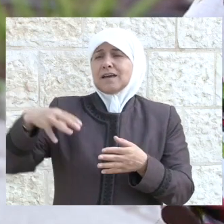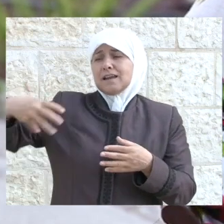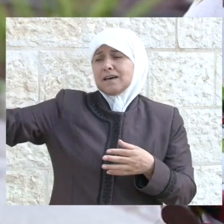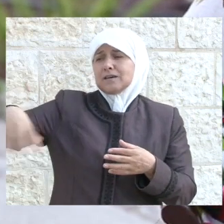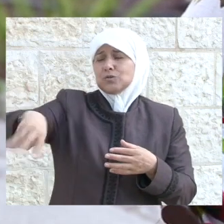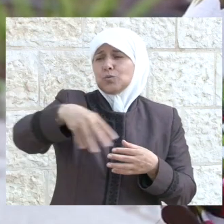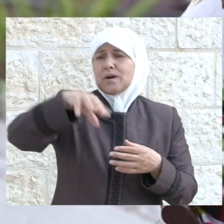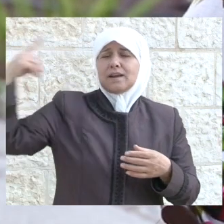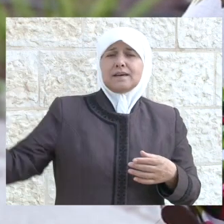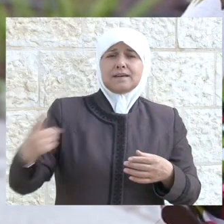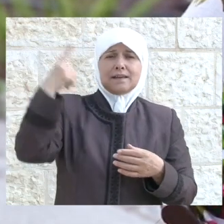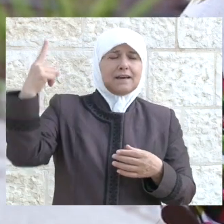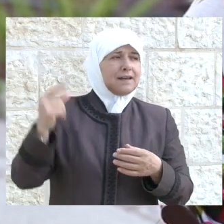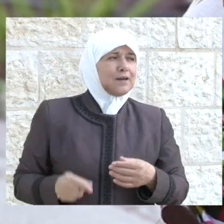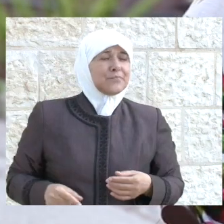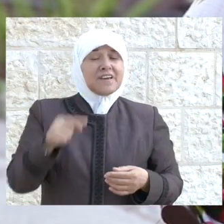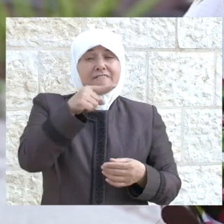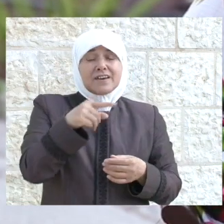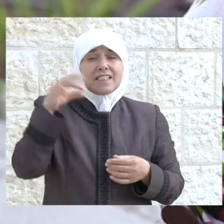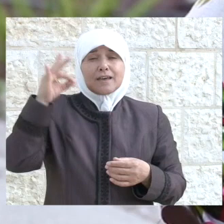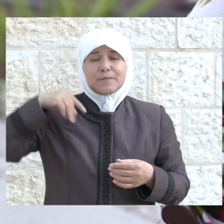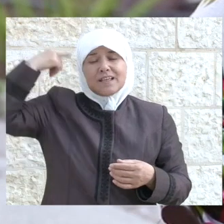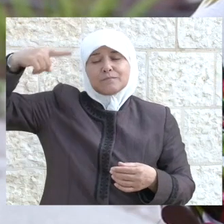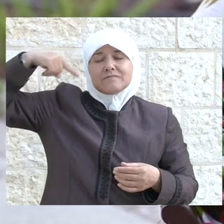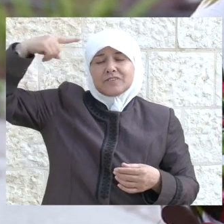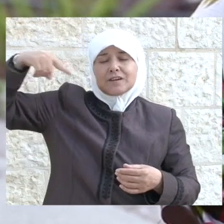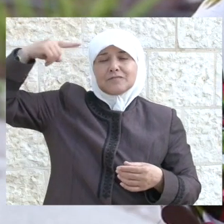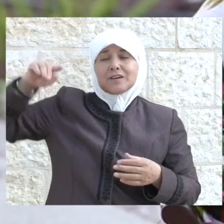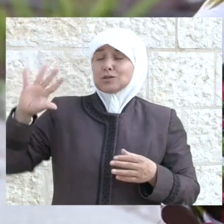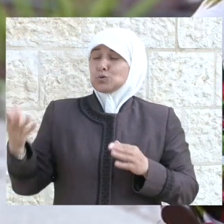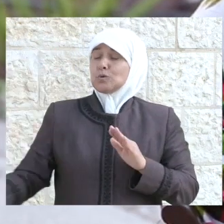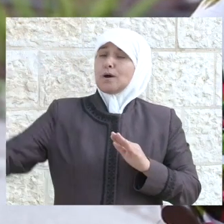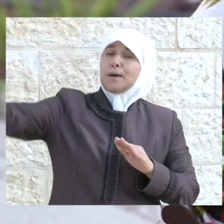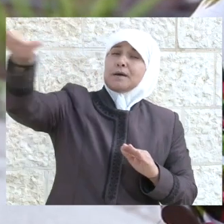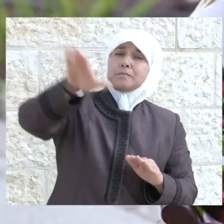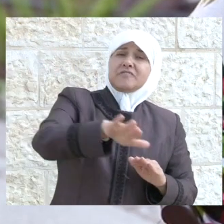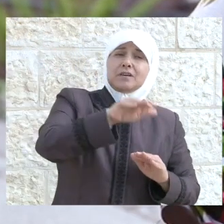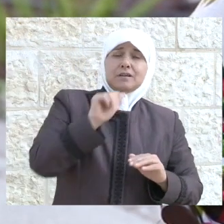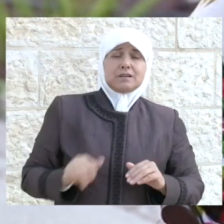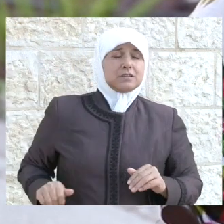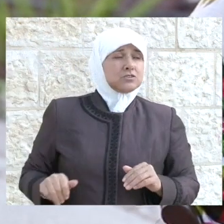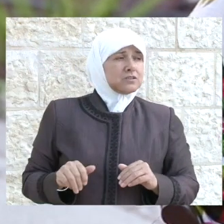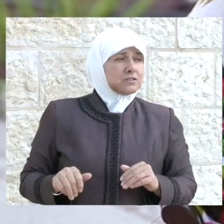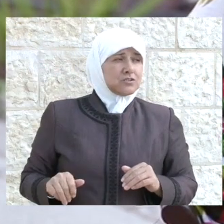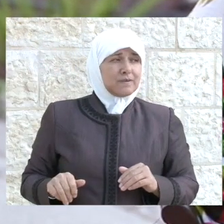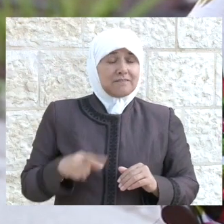فكل مرة كان الجبل في بالي، كان الجبل في بالي. فأول ما إجت فكرة تسلق جبل كليمنجارو